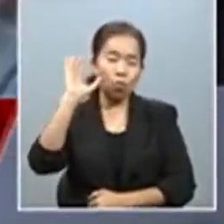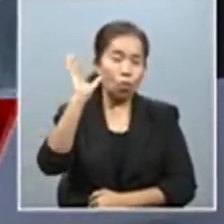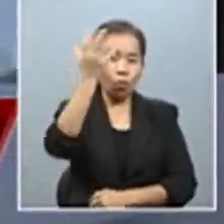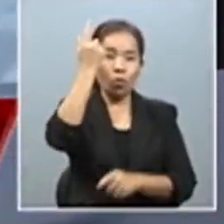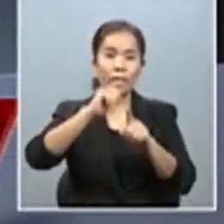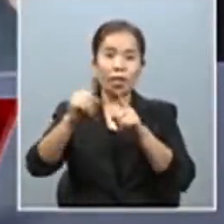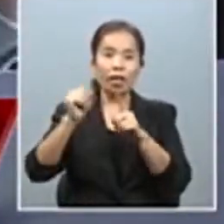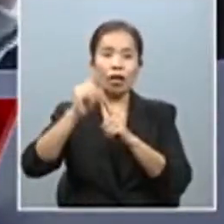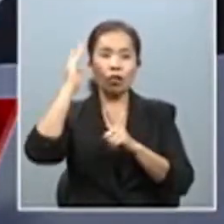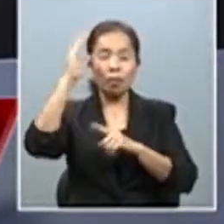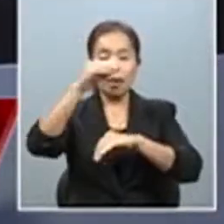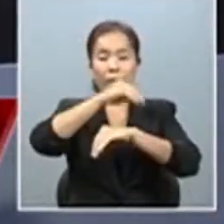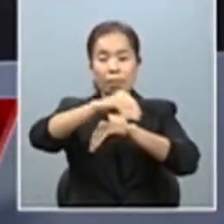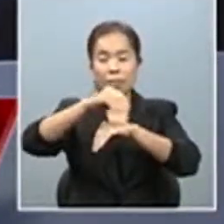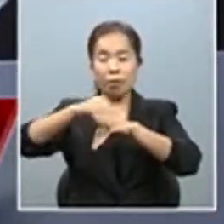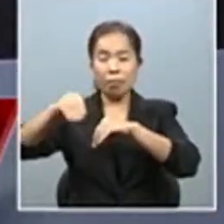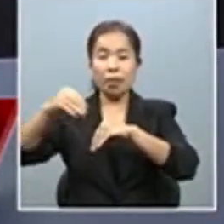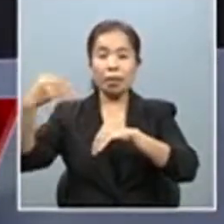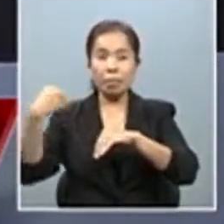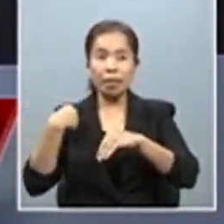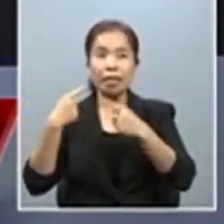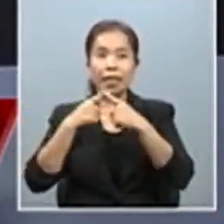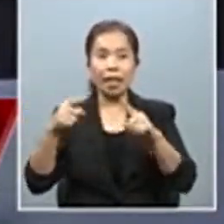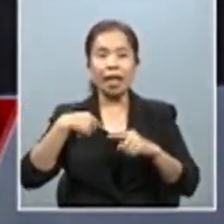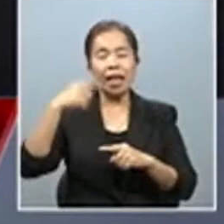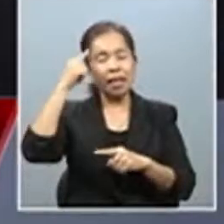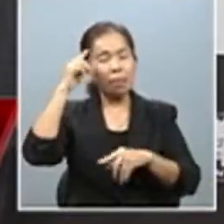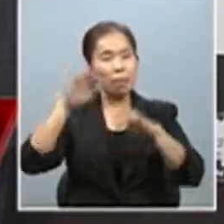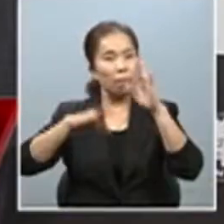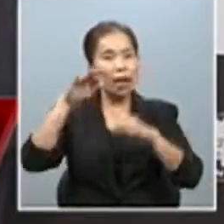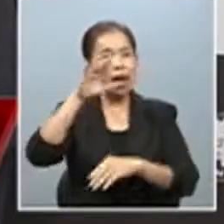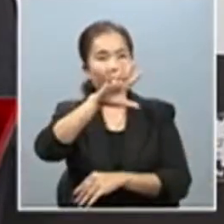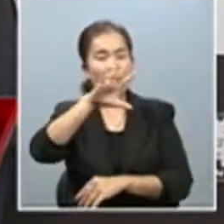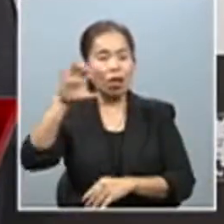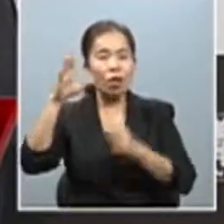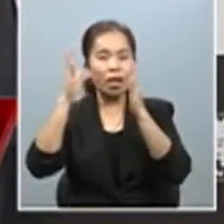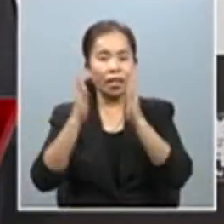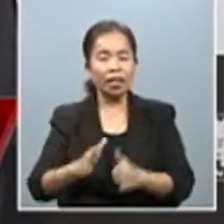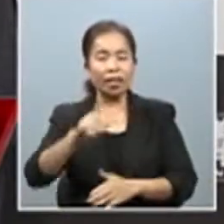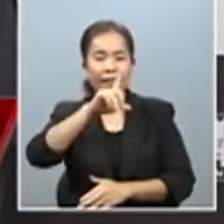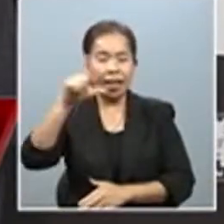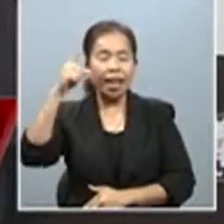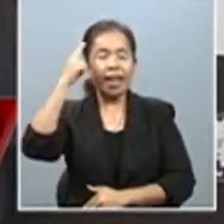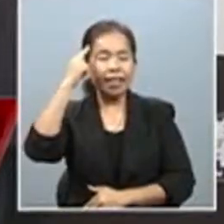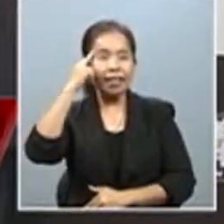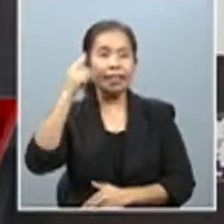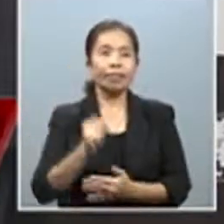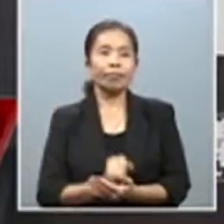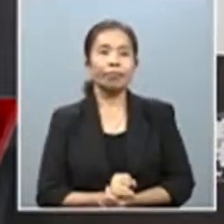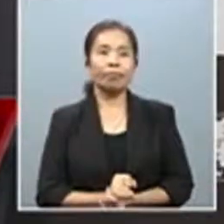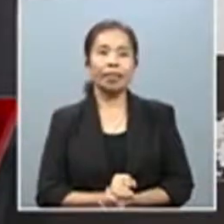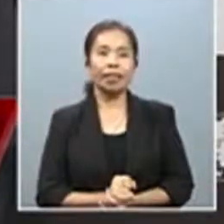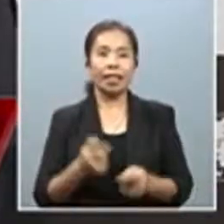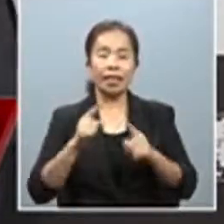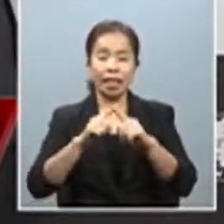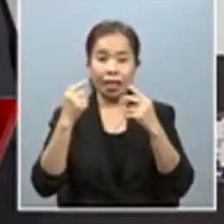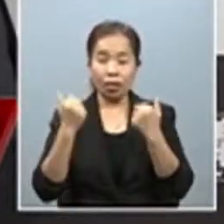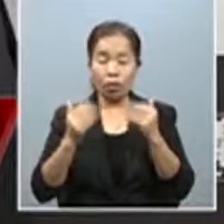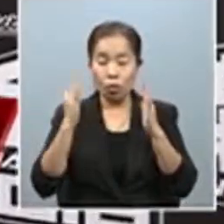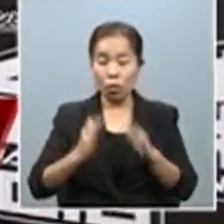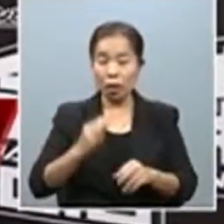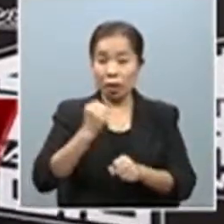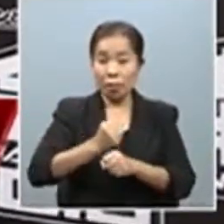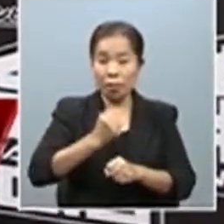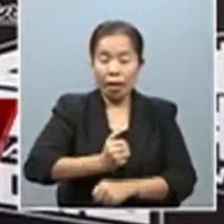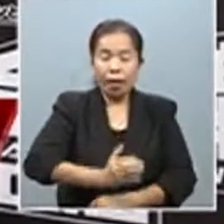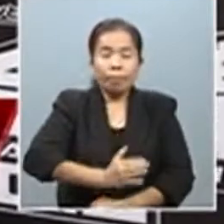มากขึ้นต่อเนื่องโดยน่าจะมีถึง500ล้านคนภายในปี2563นะครับขณะที่เจ้าที่อาวุโสของ